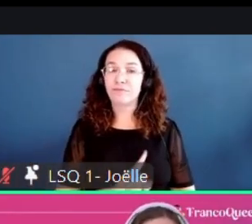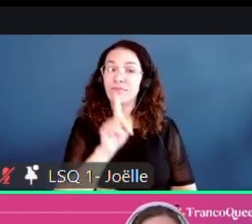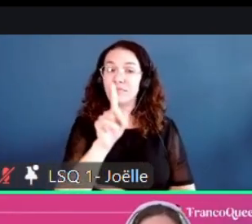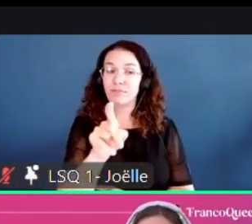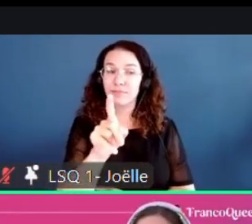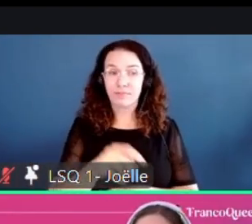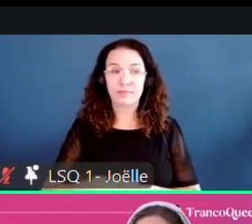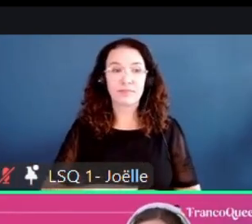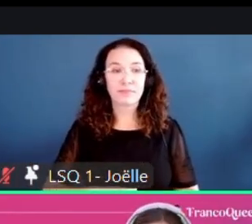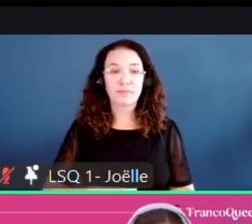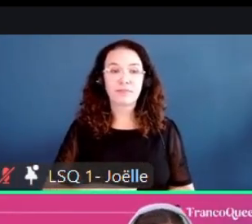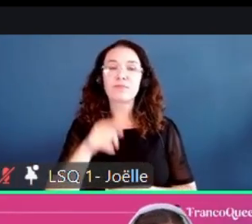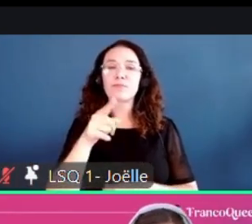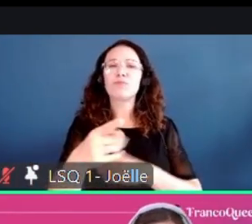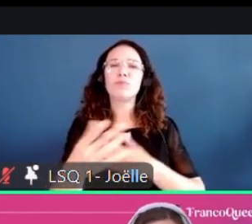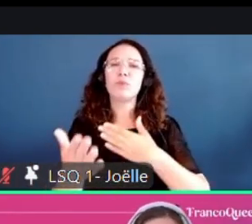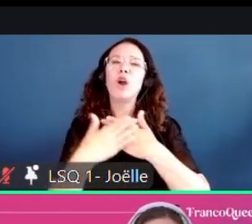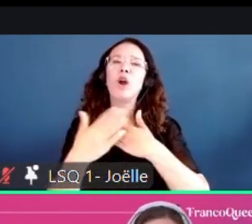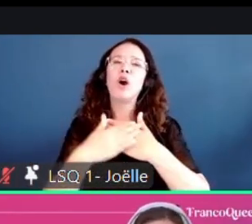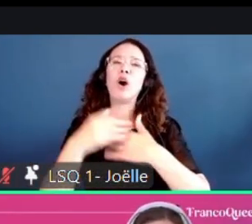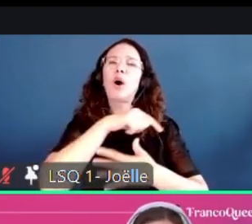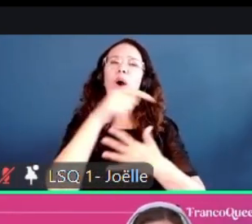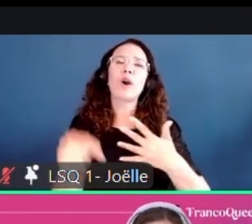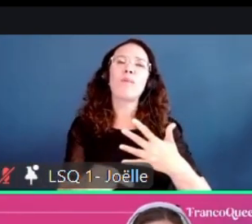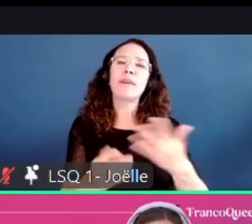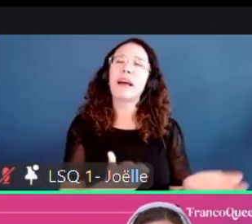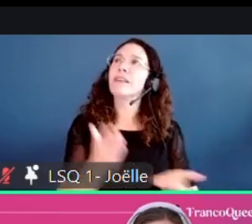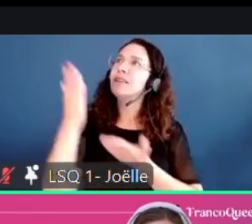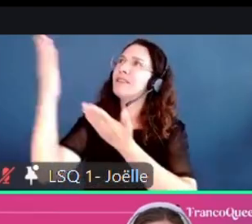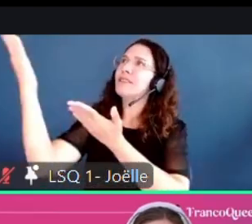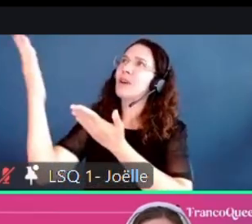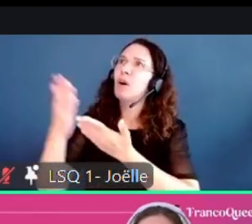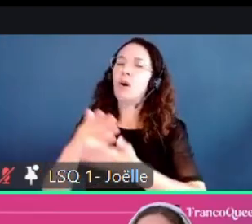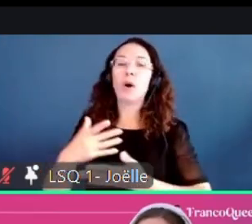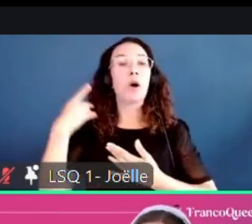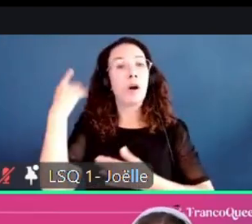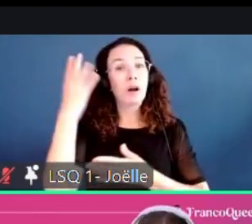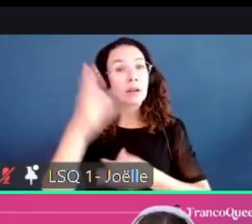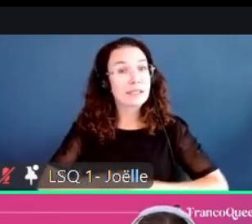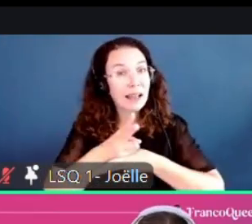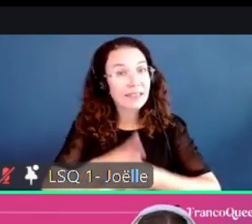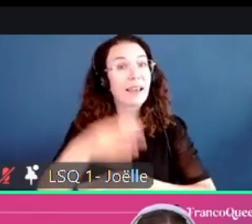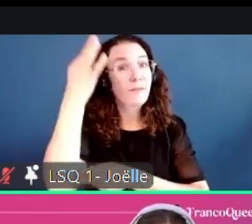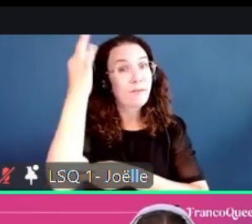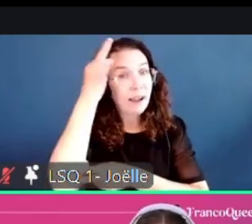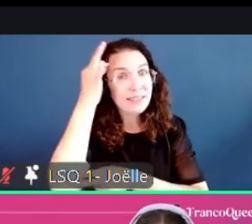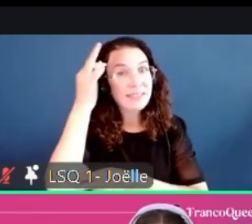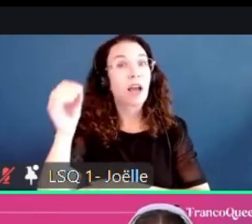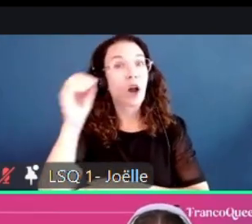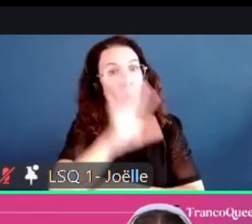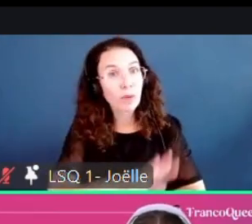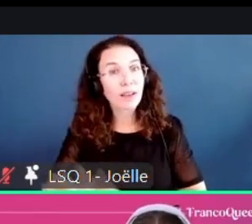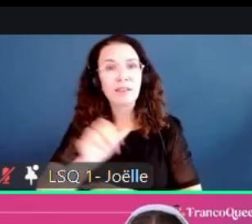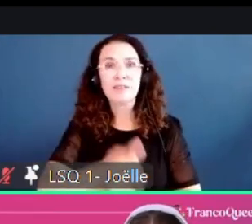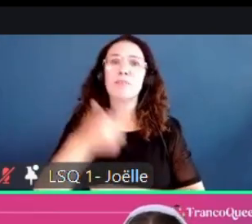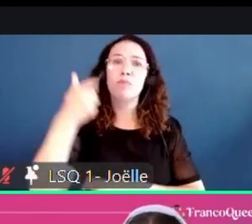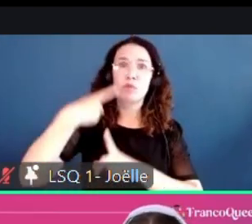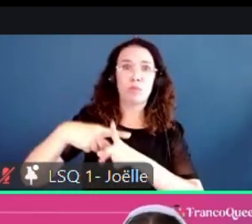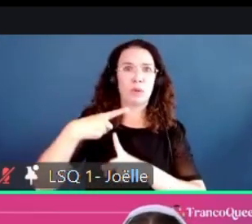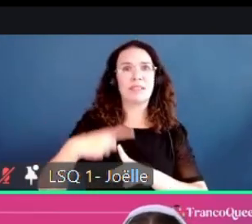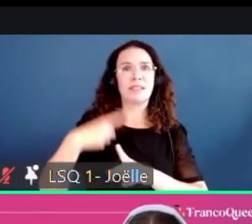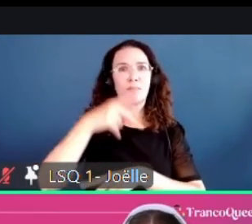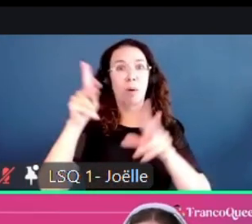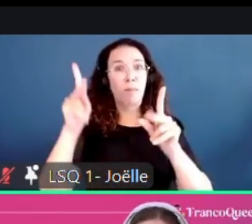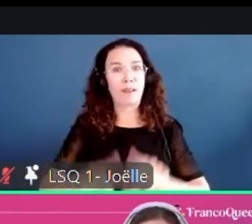pose, c'est quelles sont vos recommandations pour rendre les soins de santé en français en Ontario plus affirmatifs des personnes de